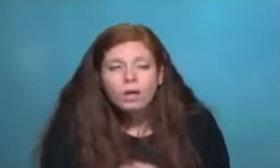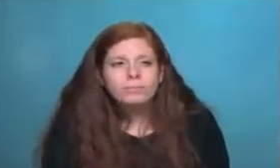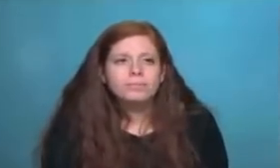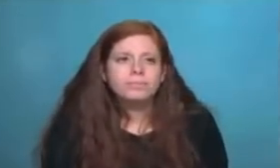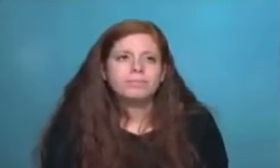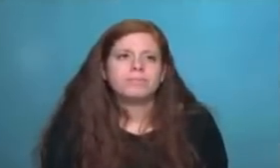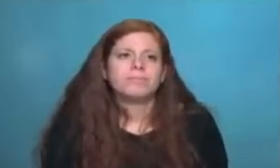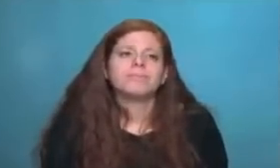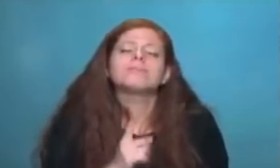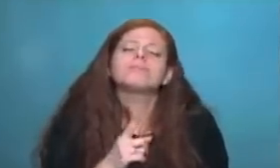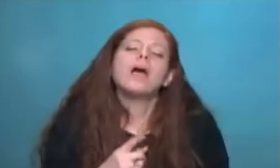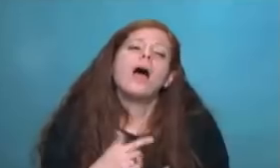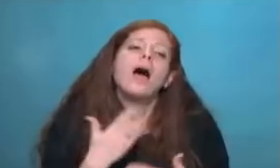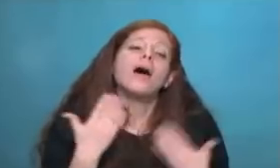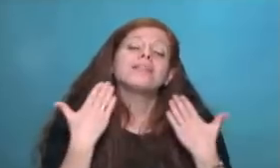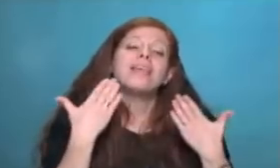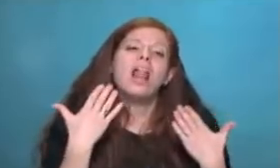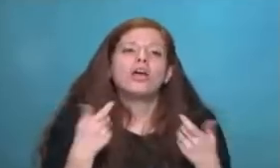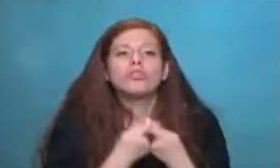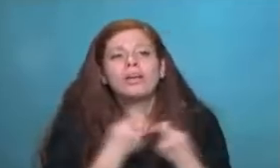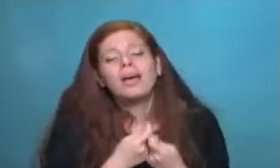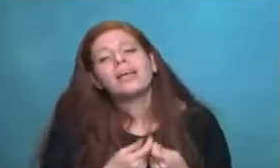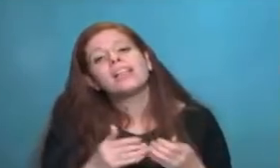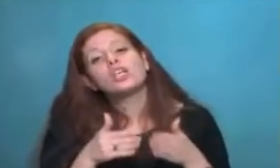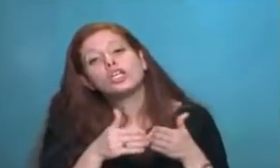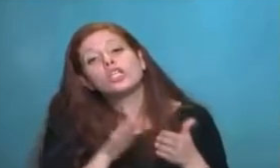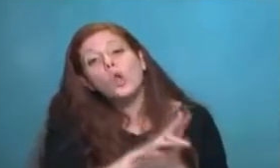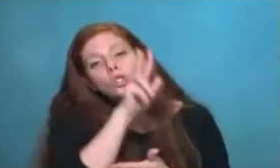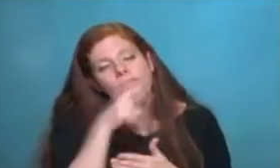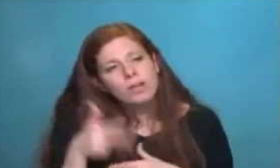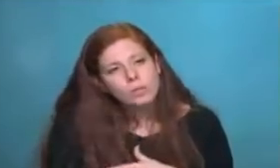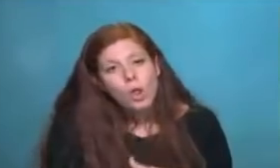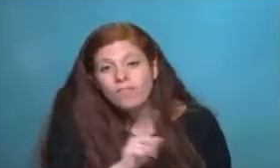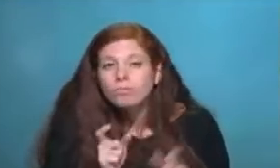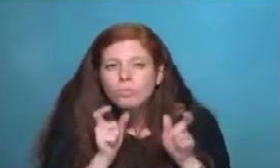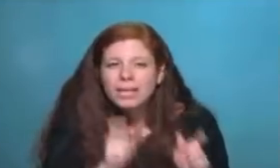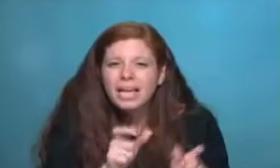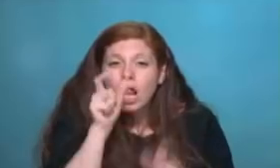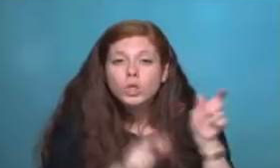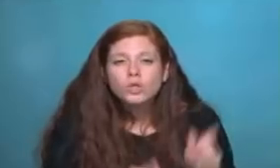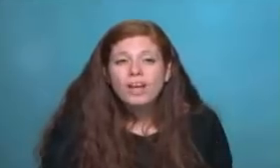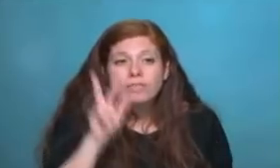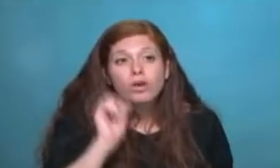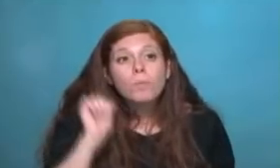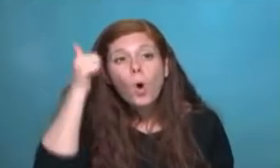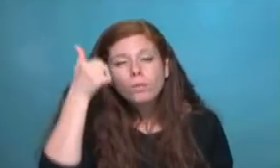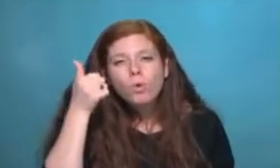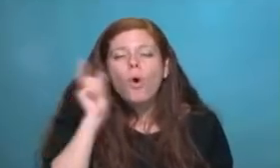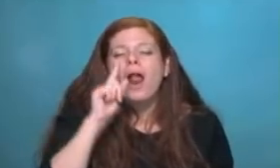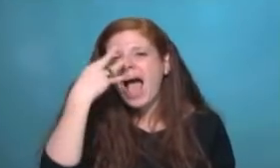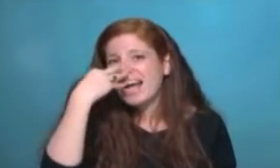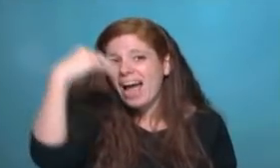התהילה שייכת אולי לספינות הטילים, לשייטת 13 ולצוללות, אבל מי שמגן על תושבי הצפון הם קודם כל הקרנפים